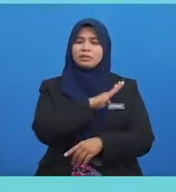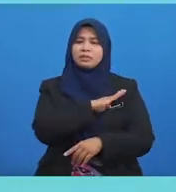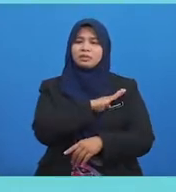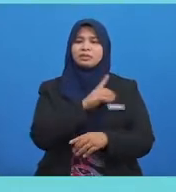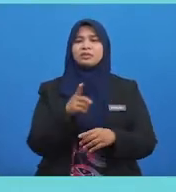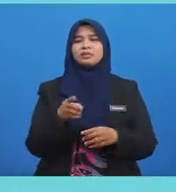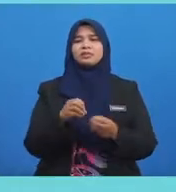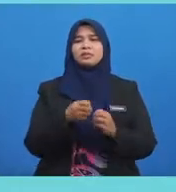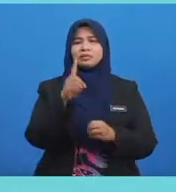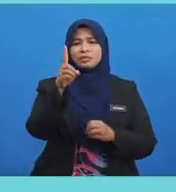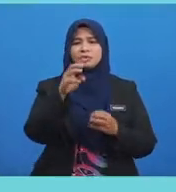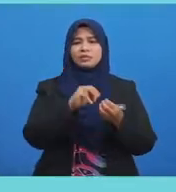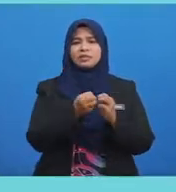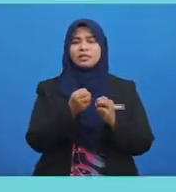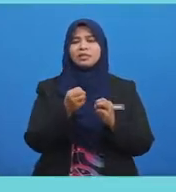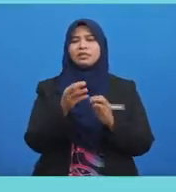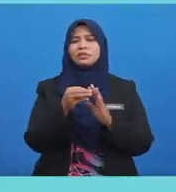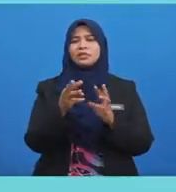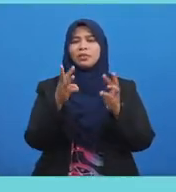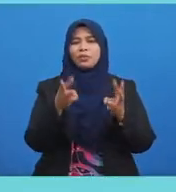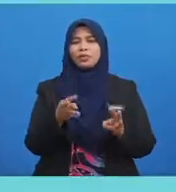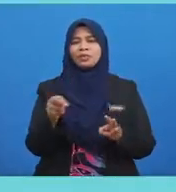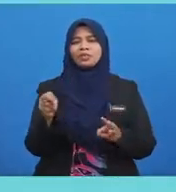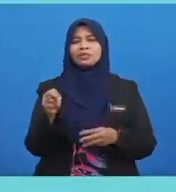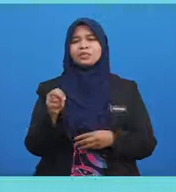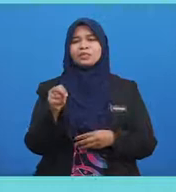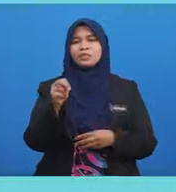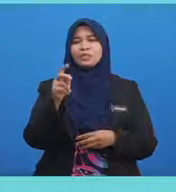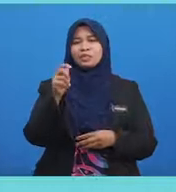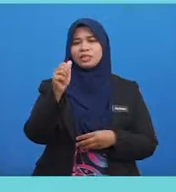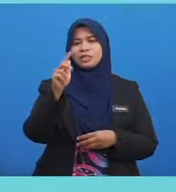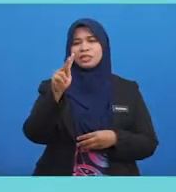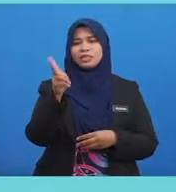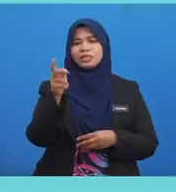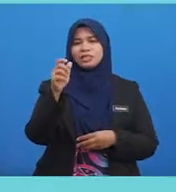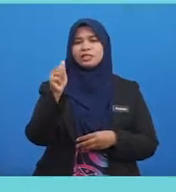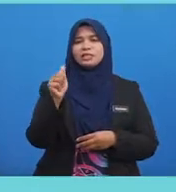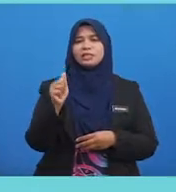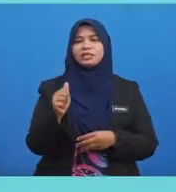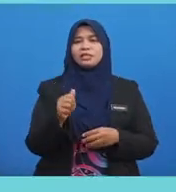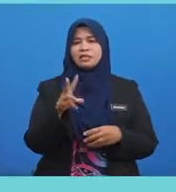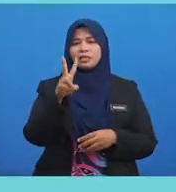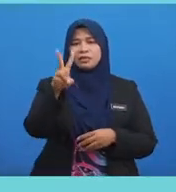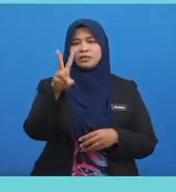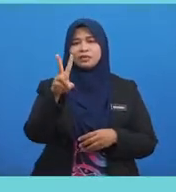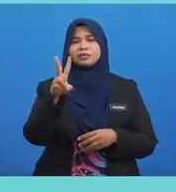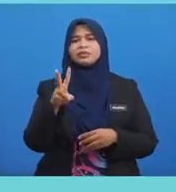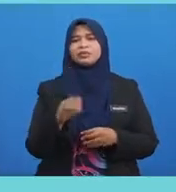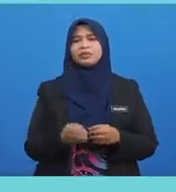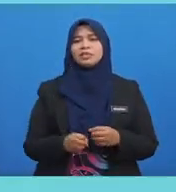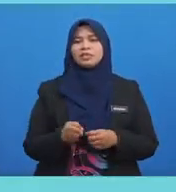British. Pertama, masalah pewarisan tahta. Kedua, desakan kerajaan British.